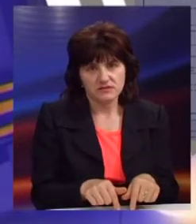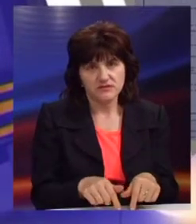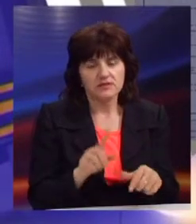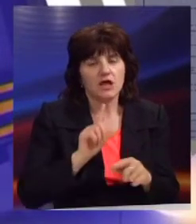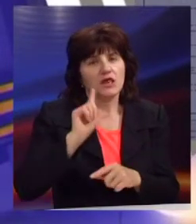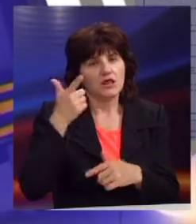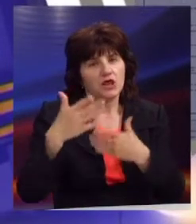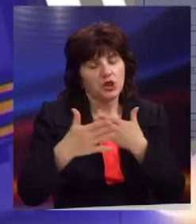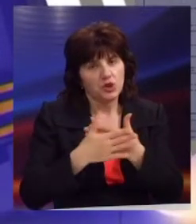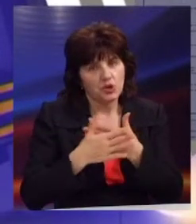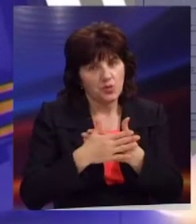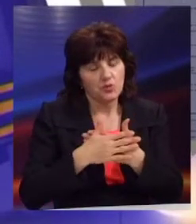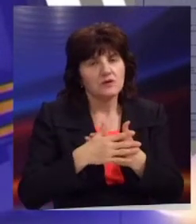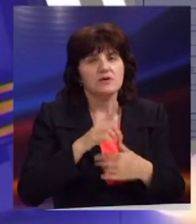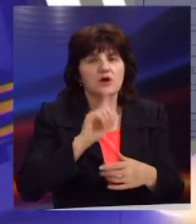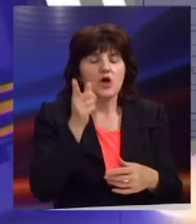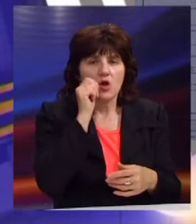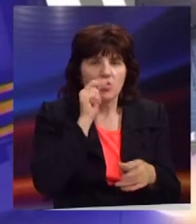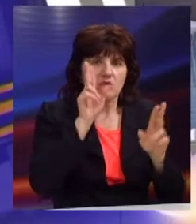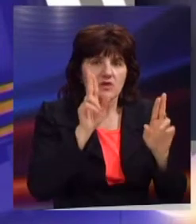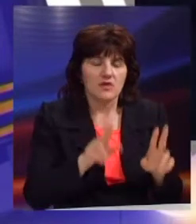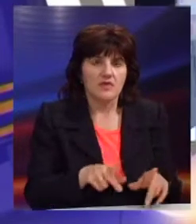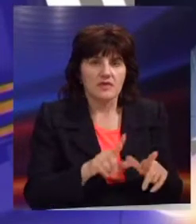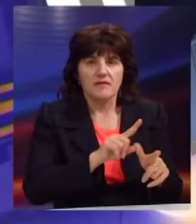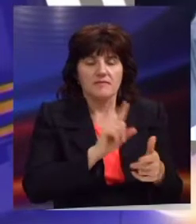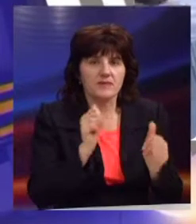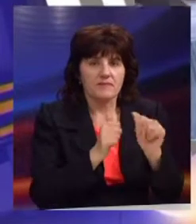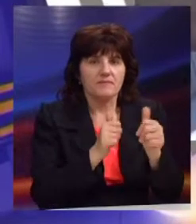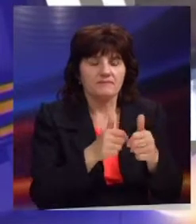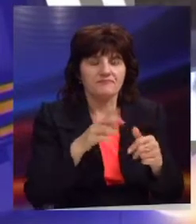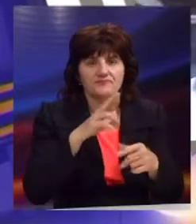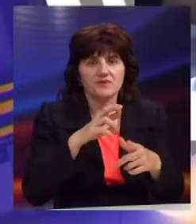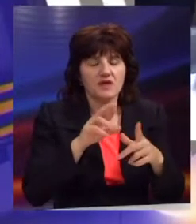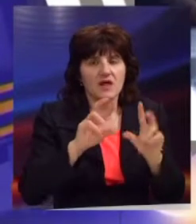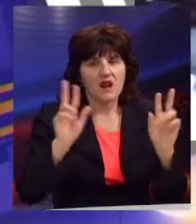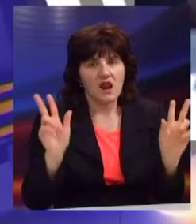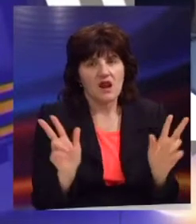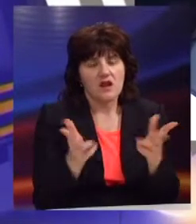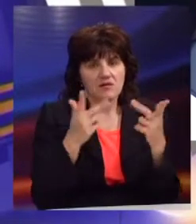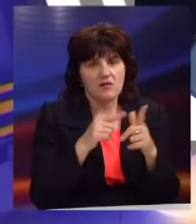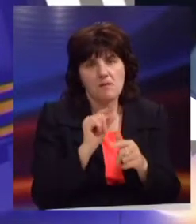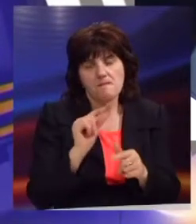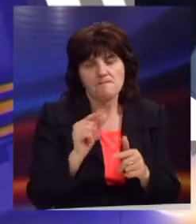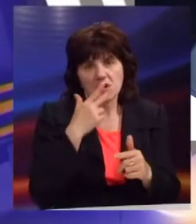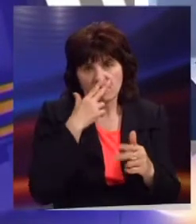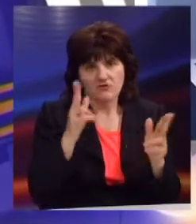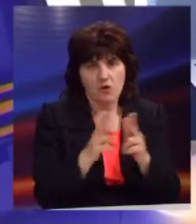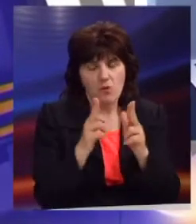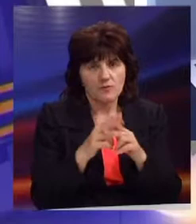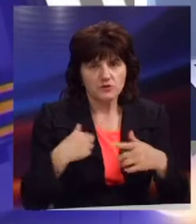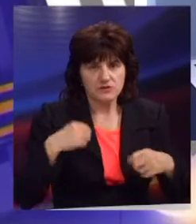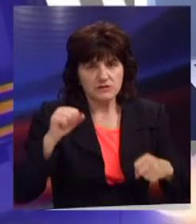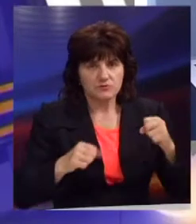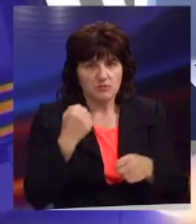Sa druge strane, većina kompanija ima sektor za ljudske resurse sa pripadajućim e-mailom i veoma vas malo košta da ih upoznate sa